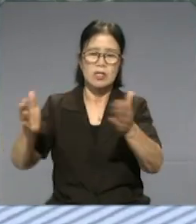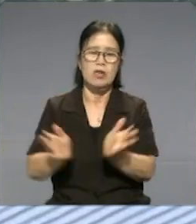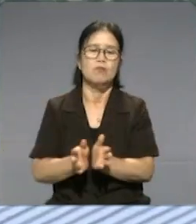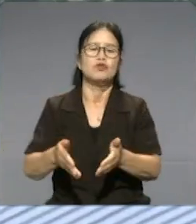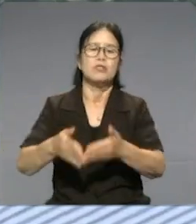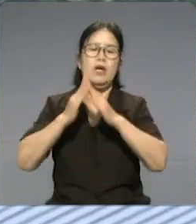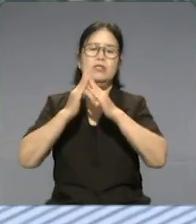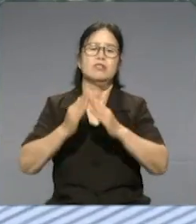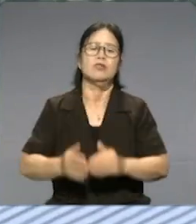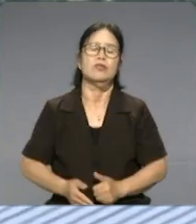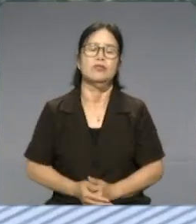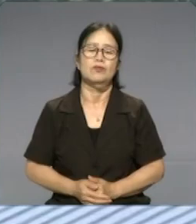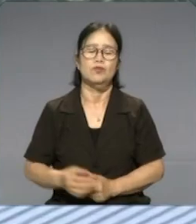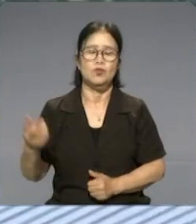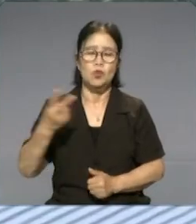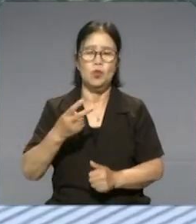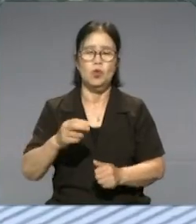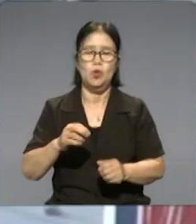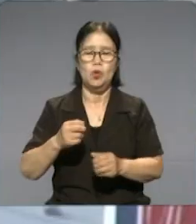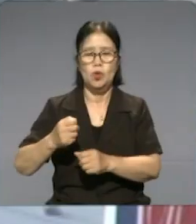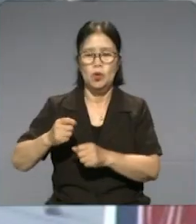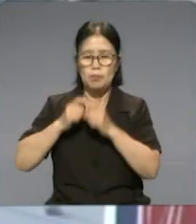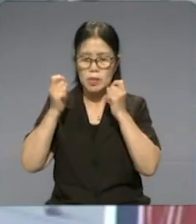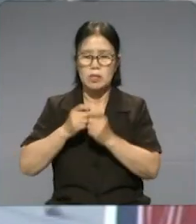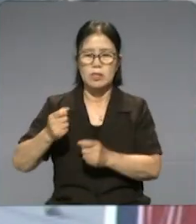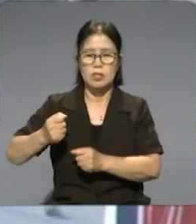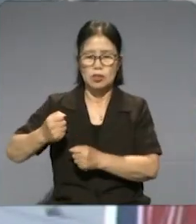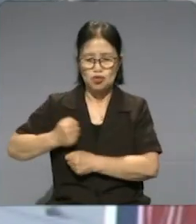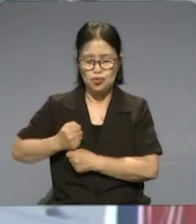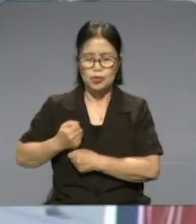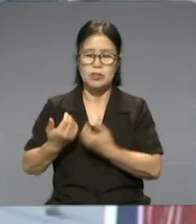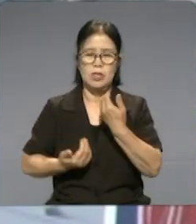창설. 또 하나의 민군 갈등 사례로